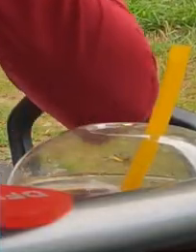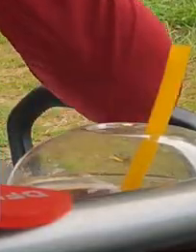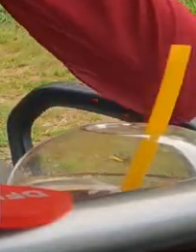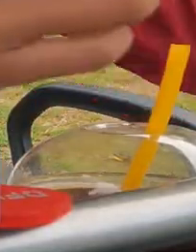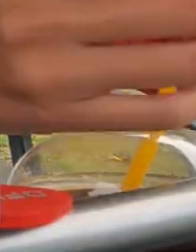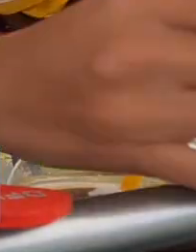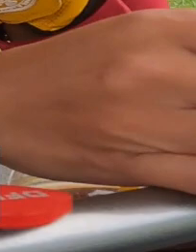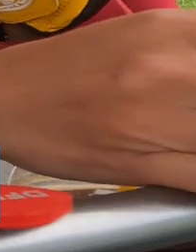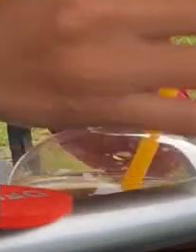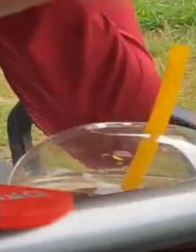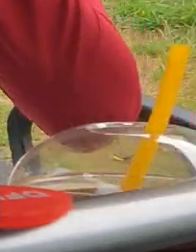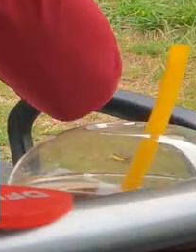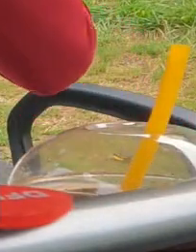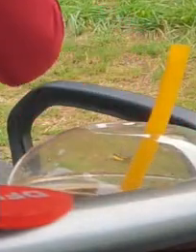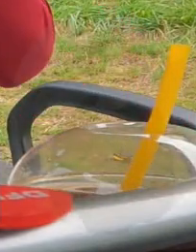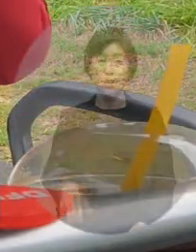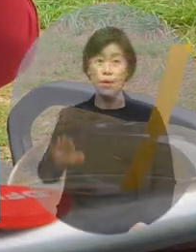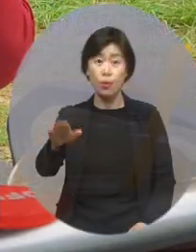오빠.